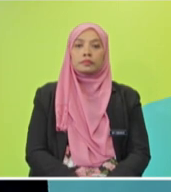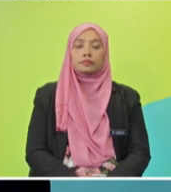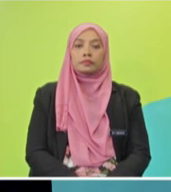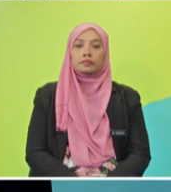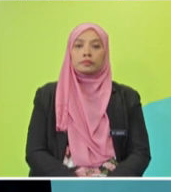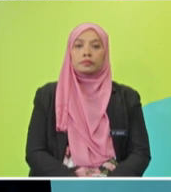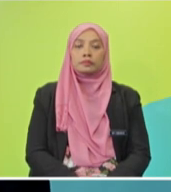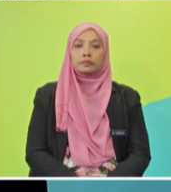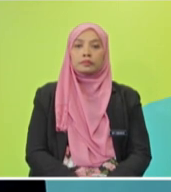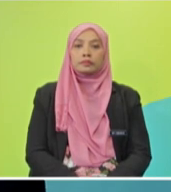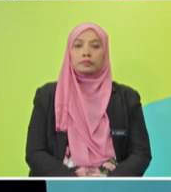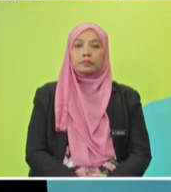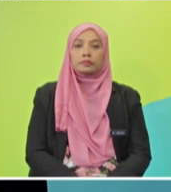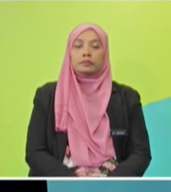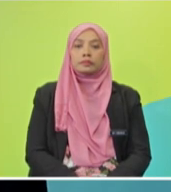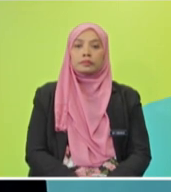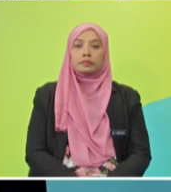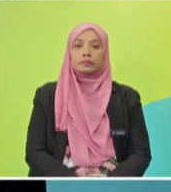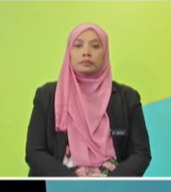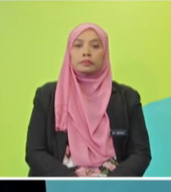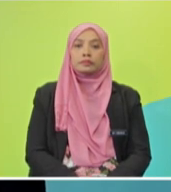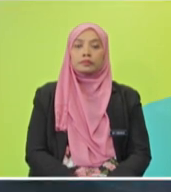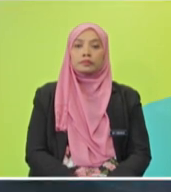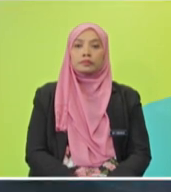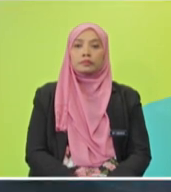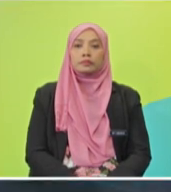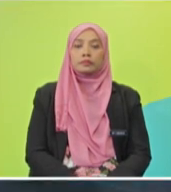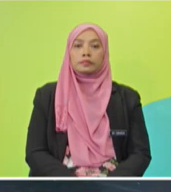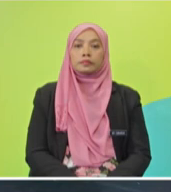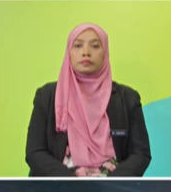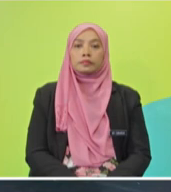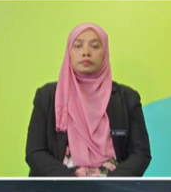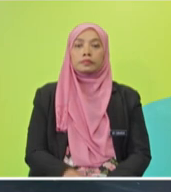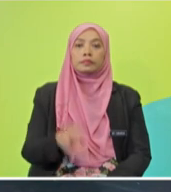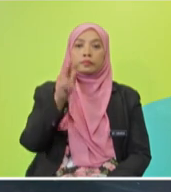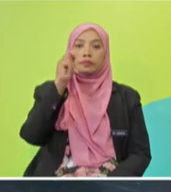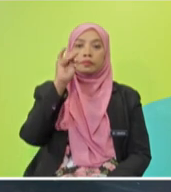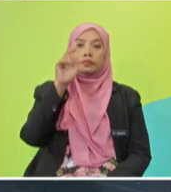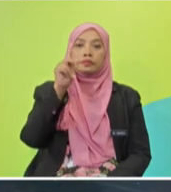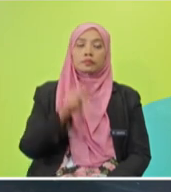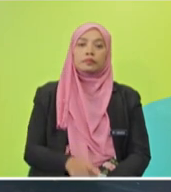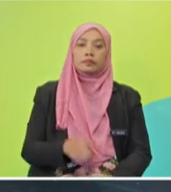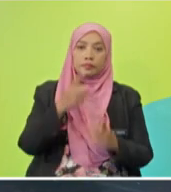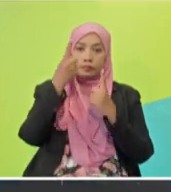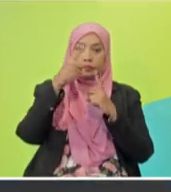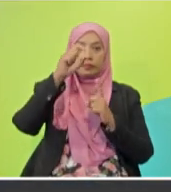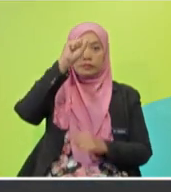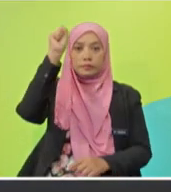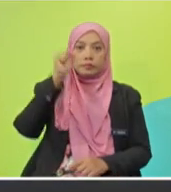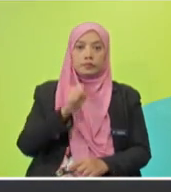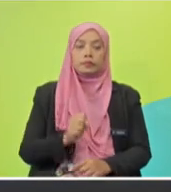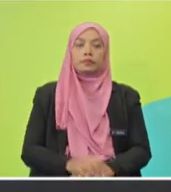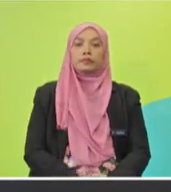jawab soalan cikgu yang nombor satu? Siapa? Okey, Nick. Okey, Nick excited. Okey, Nick. Boleh